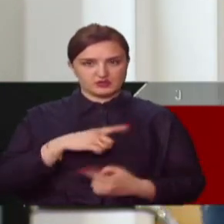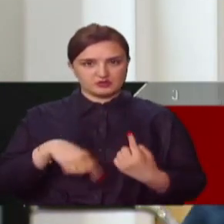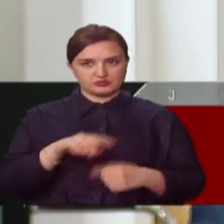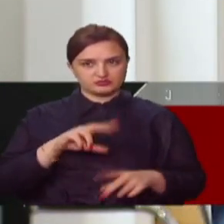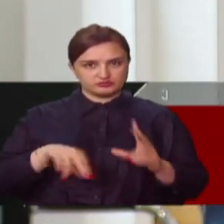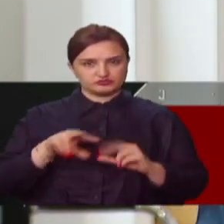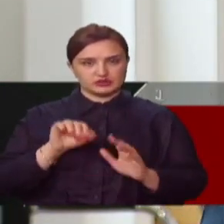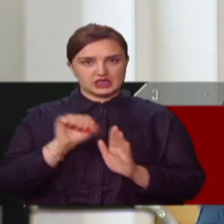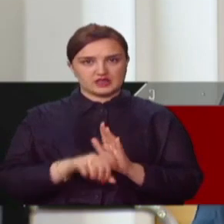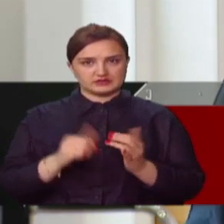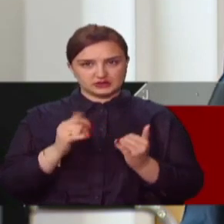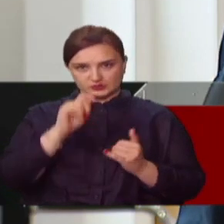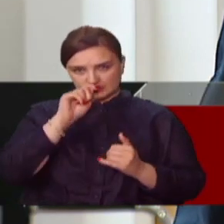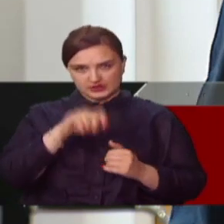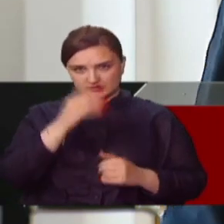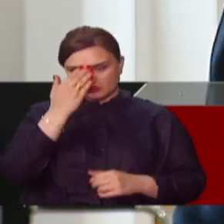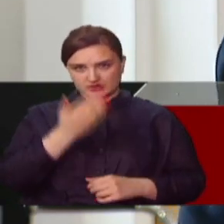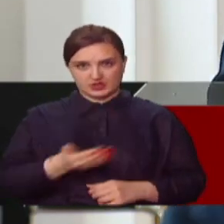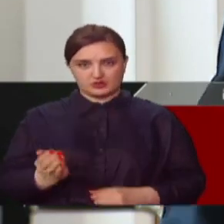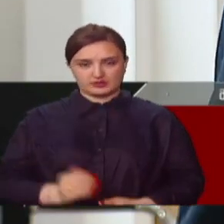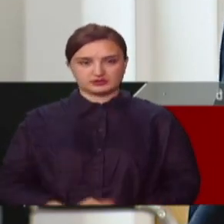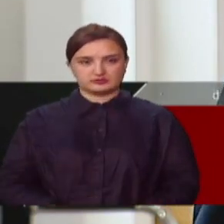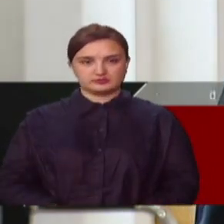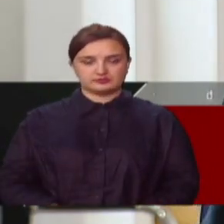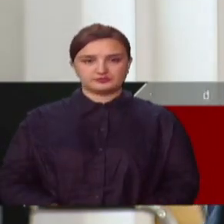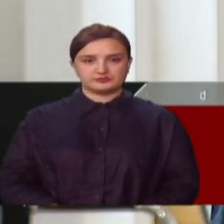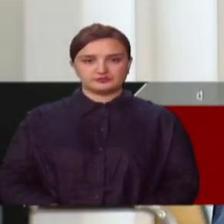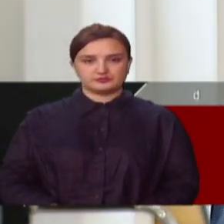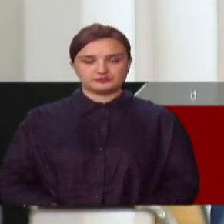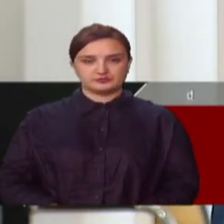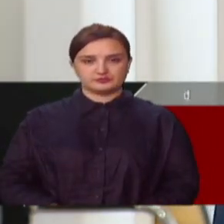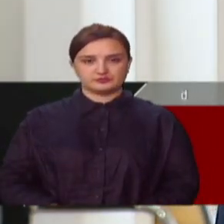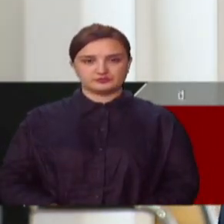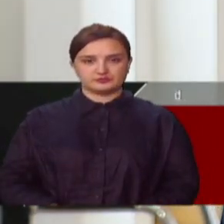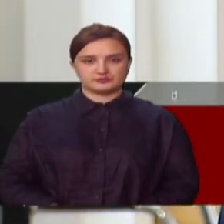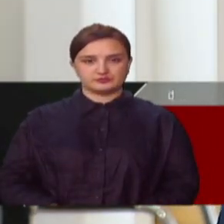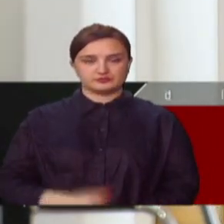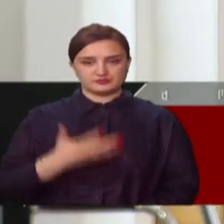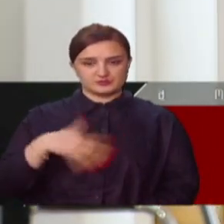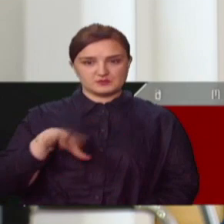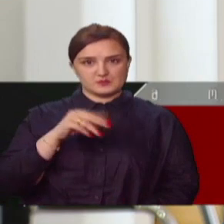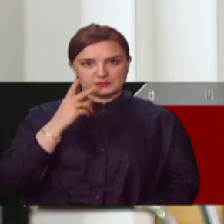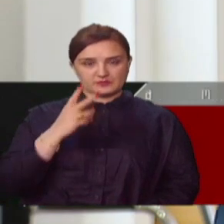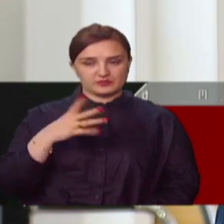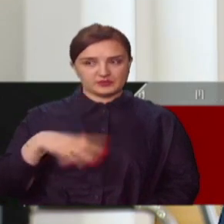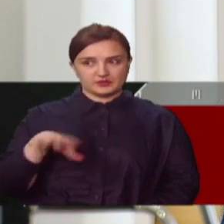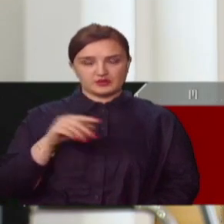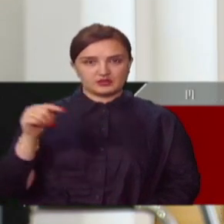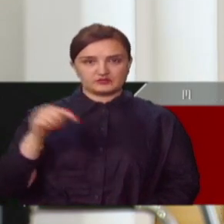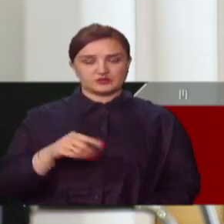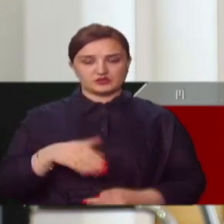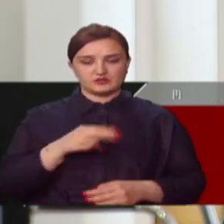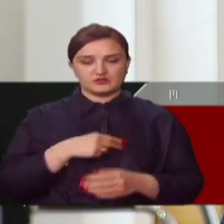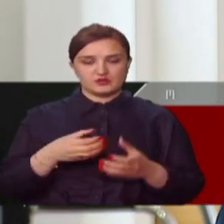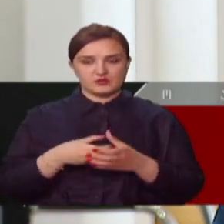ფაქტობრივად კლავს დღეს უკრაინის მოსახლეობას. მონაცემები არის კატასტროფული, ჩვენ ხედავთ, რომ საქართველოს ლოში შემოდის, ანუ ქართულ